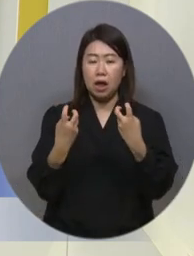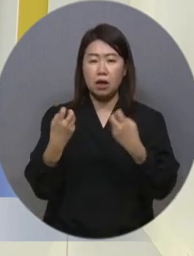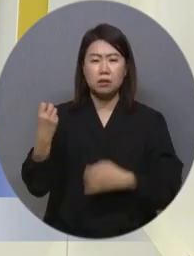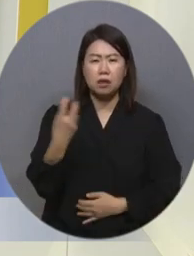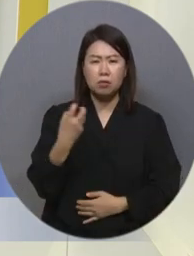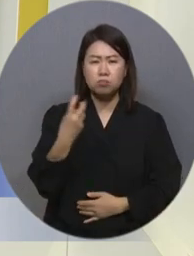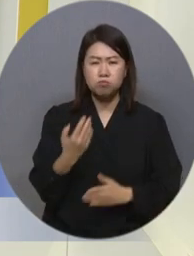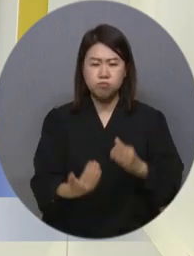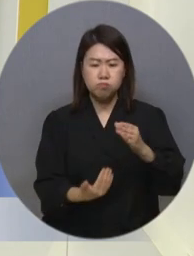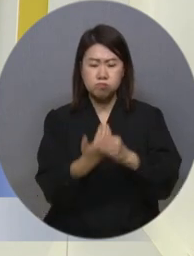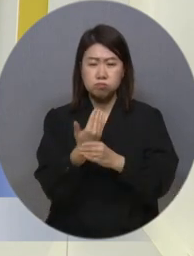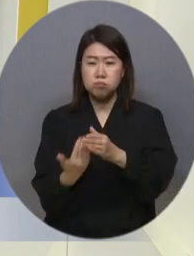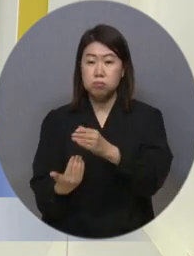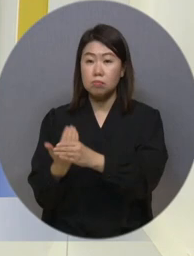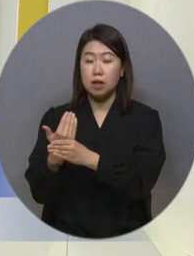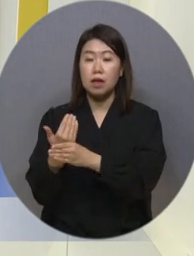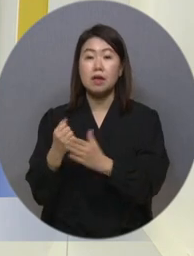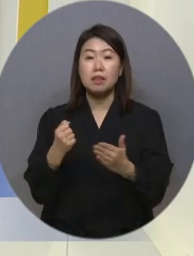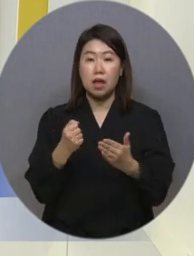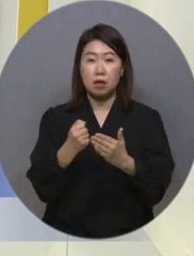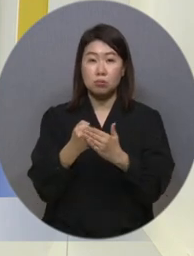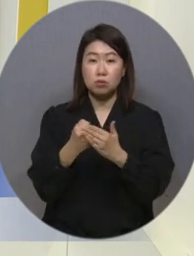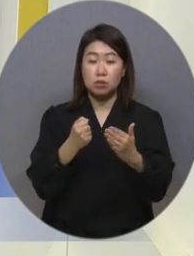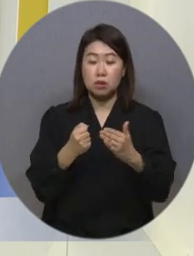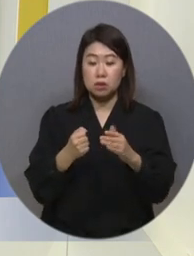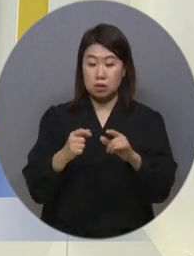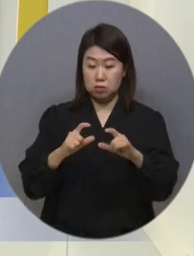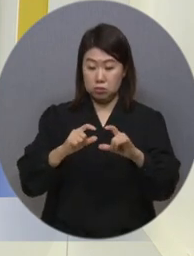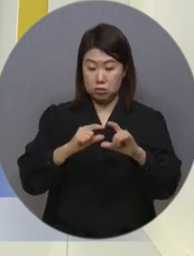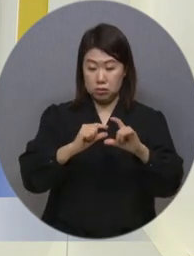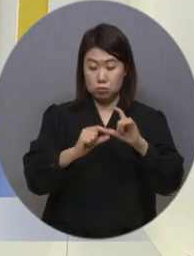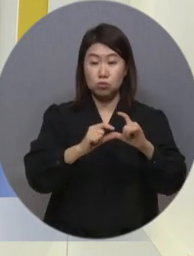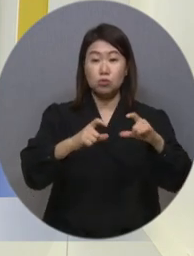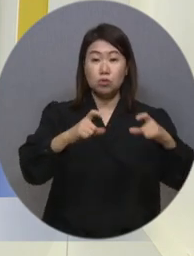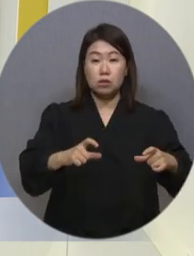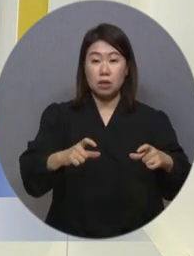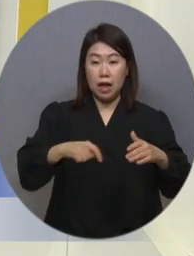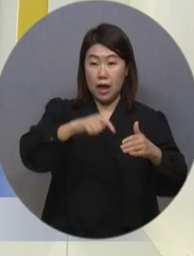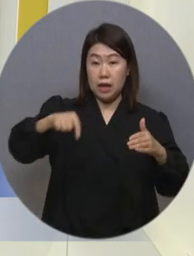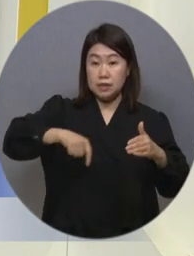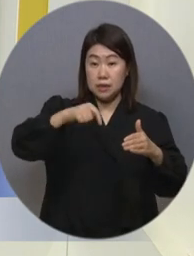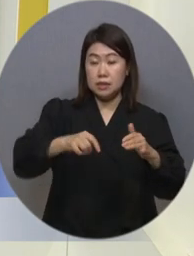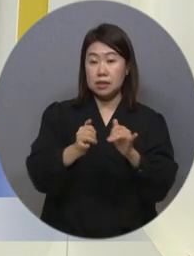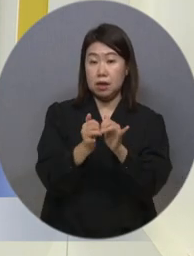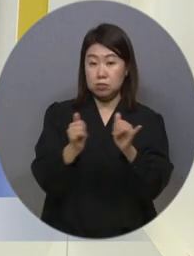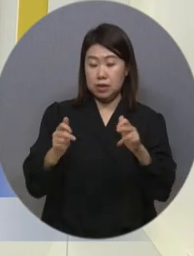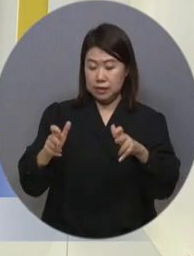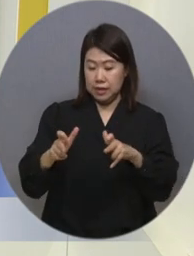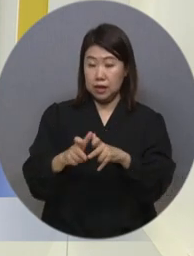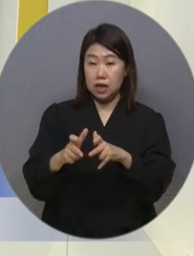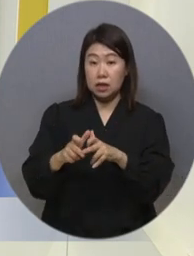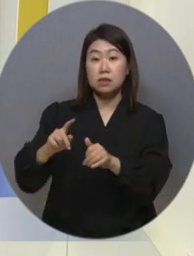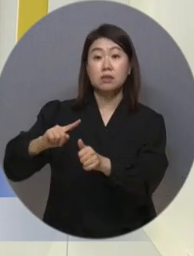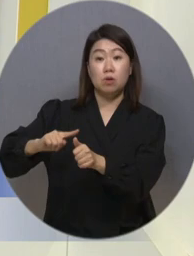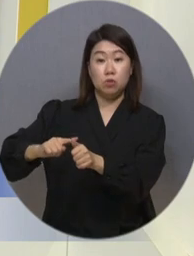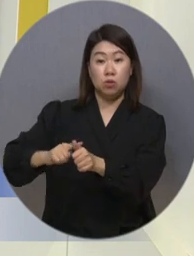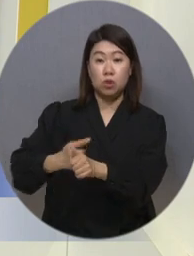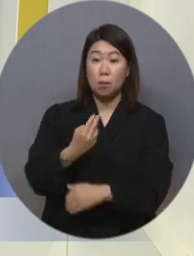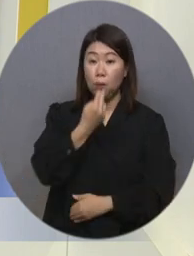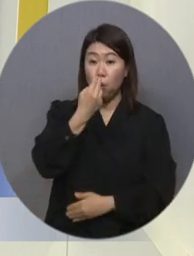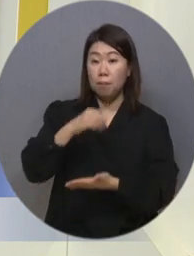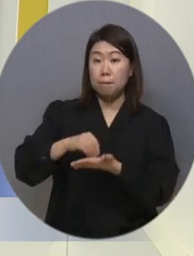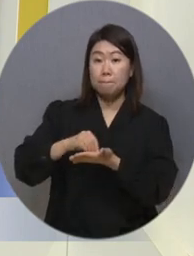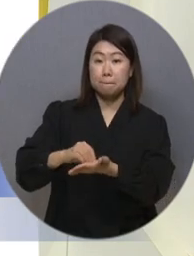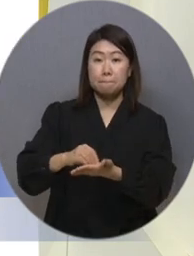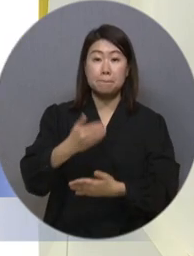일어나고 있는데요 이에 최근 일부 지자체가 관내 주민들을 위해 장애인 전동보장고 보험 가입을